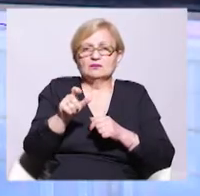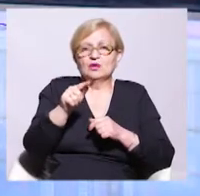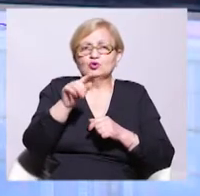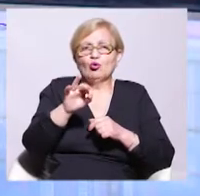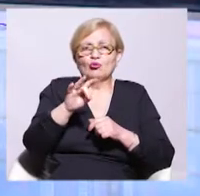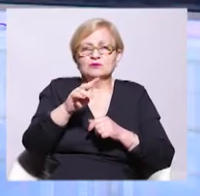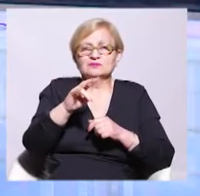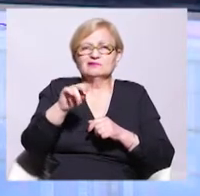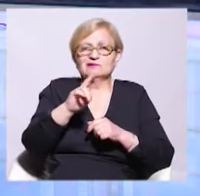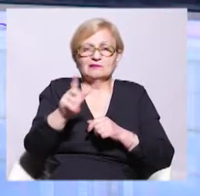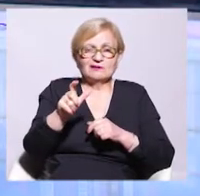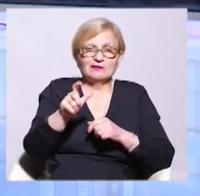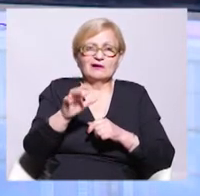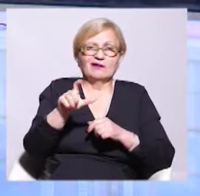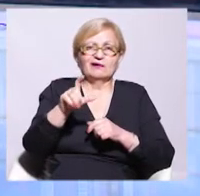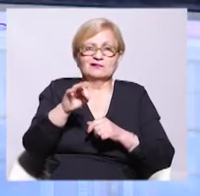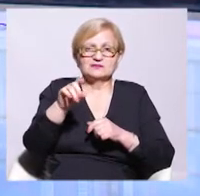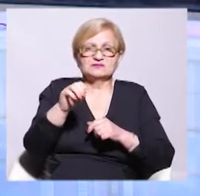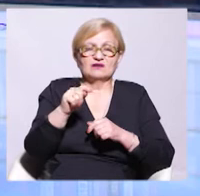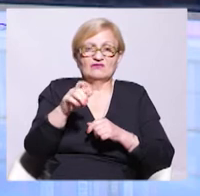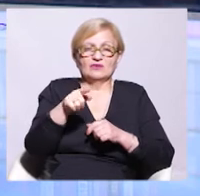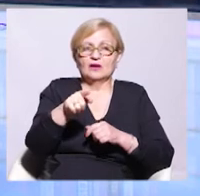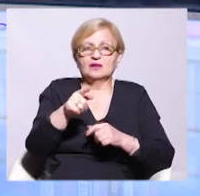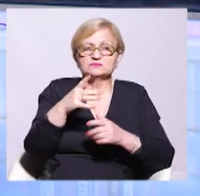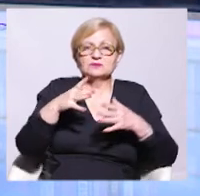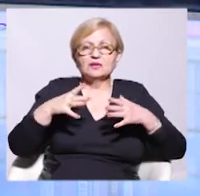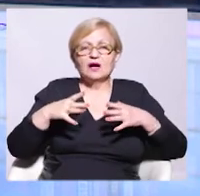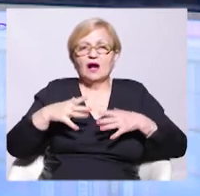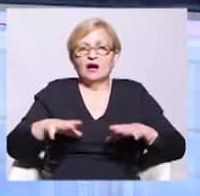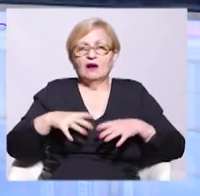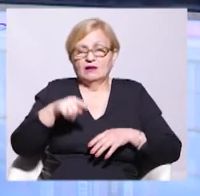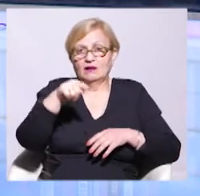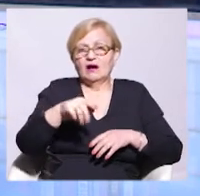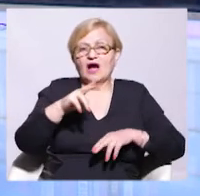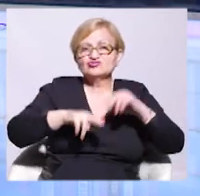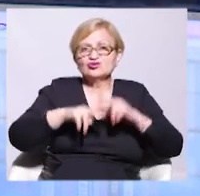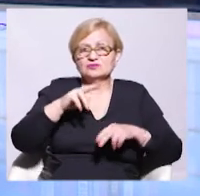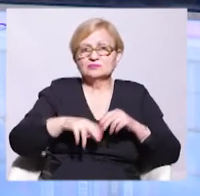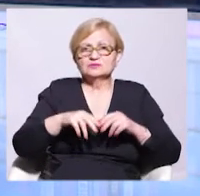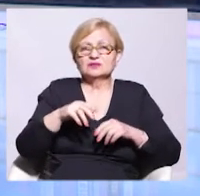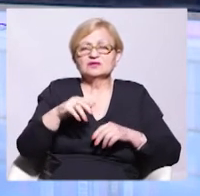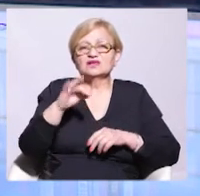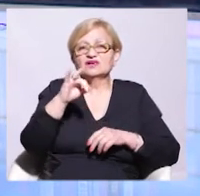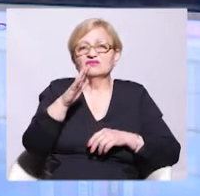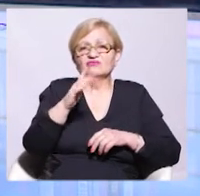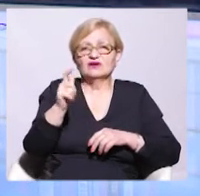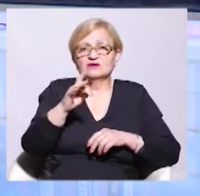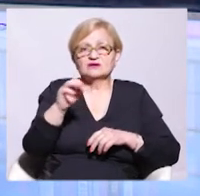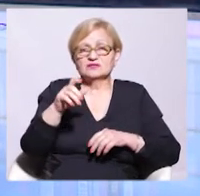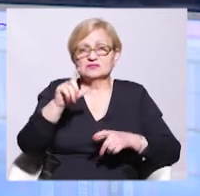ისინი აქ ქართულ სავანეს ათონის ივერიის მონასტერს აშენებენ, სწორედ იმ